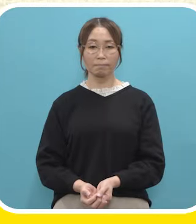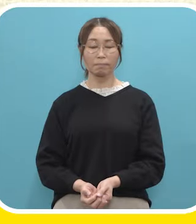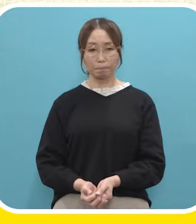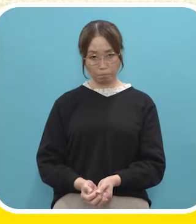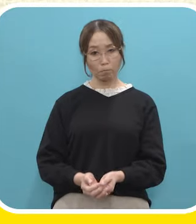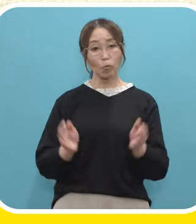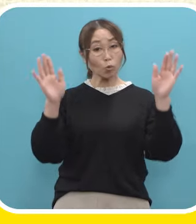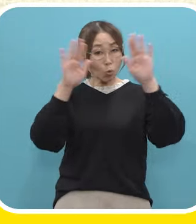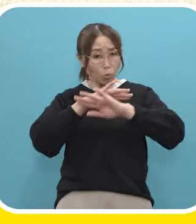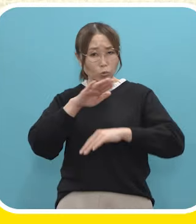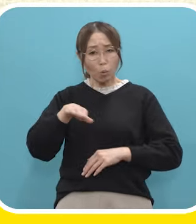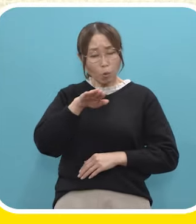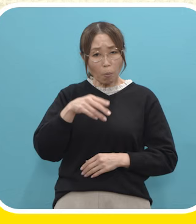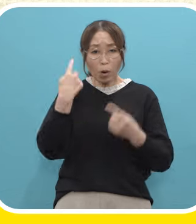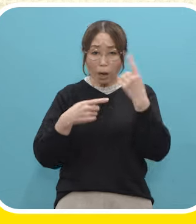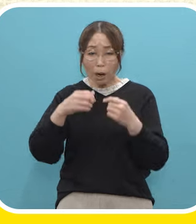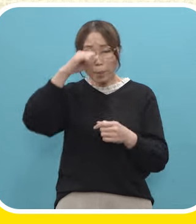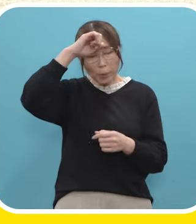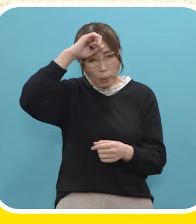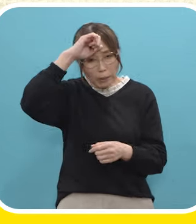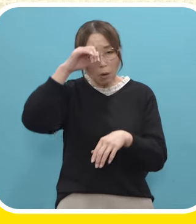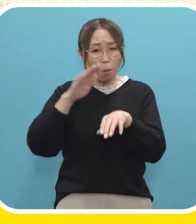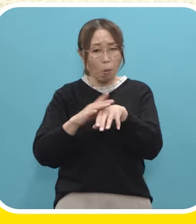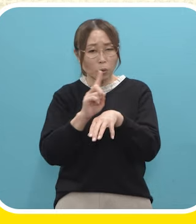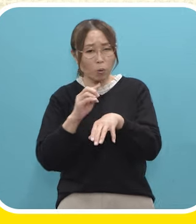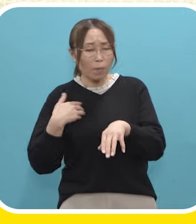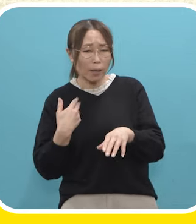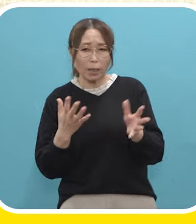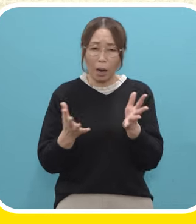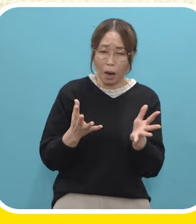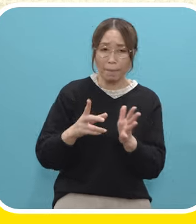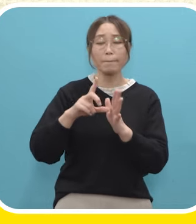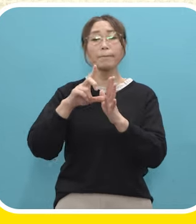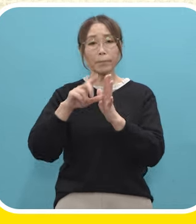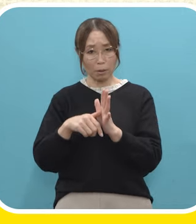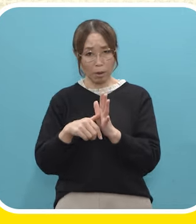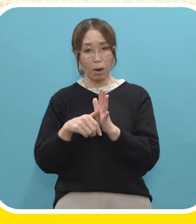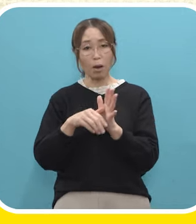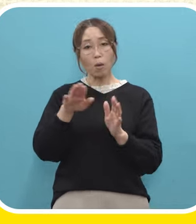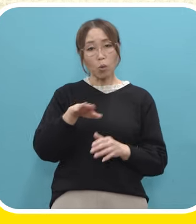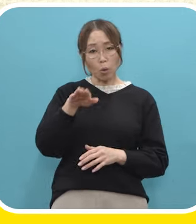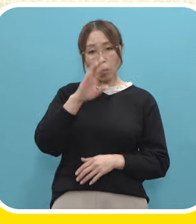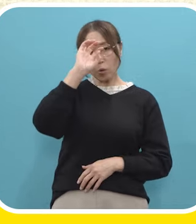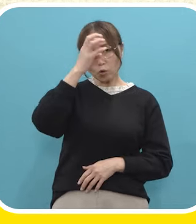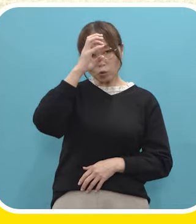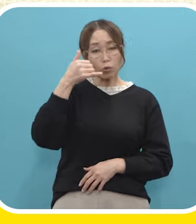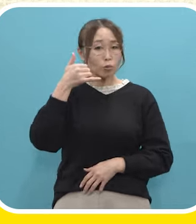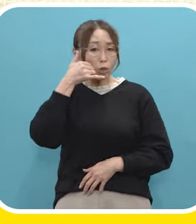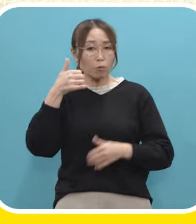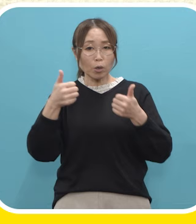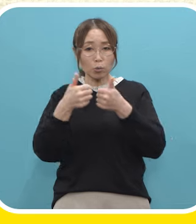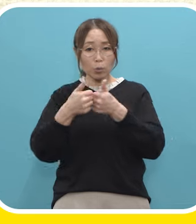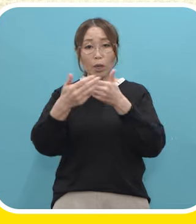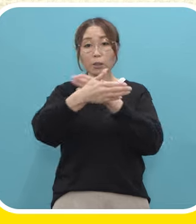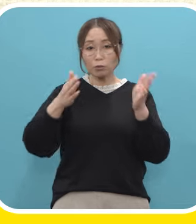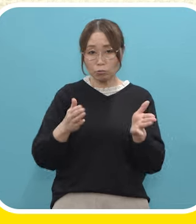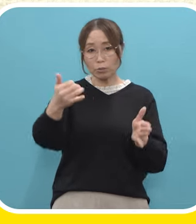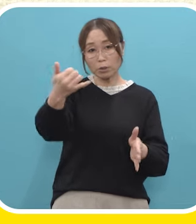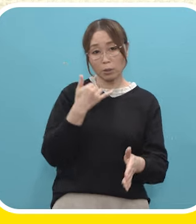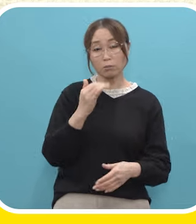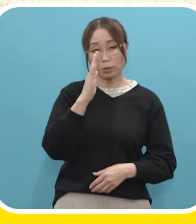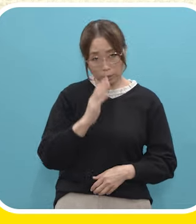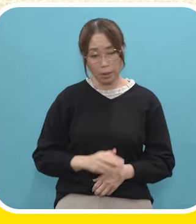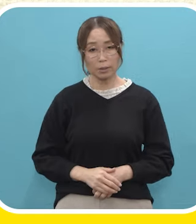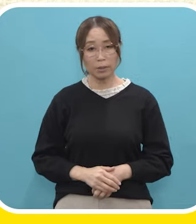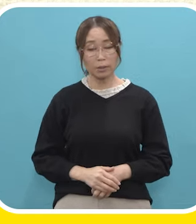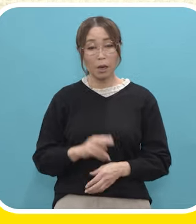夜間のお子さんの怪我や急病によりどうすればいいか分からず困ったときは、子ども救急電話相談室に相談